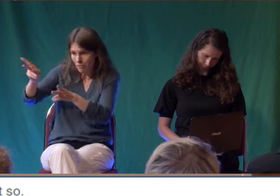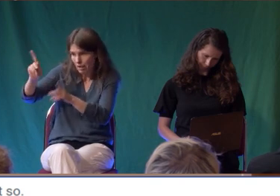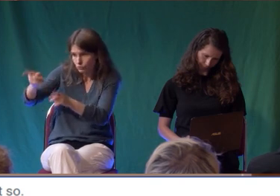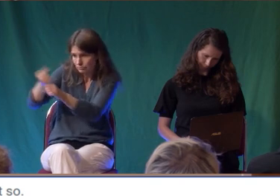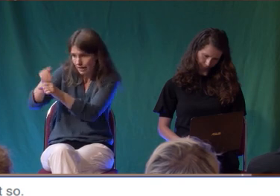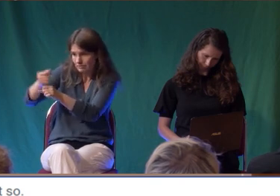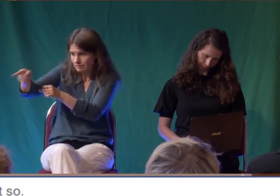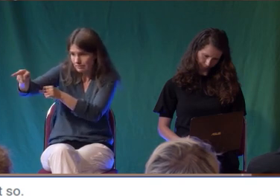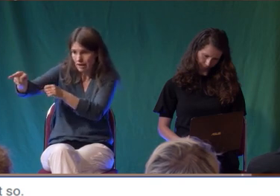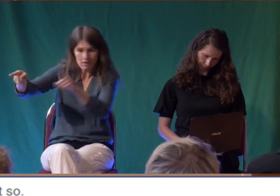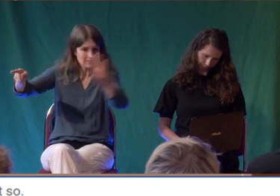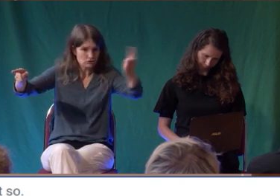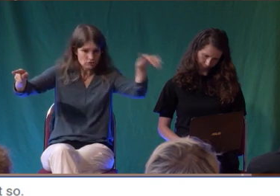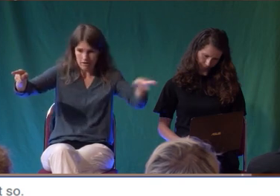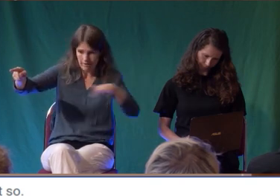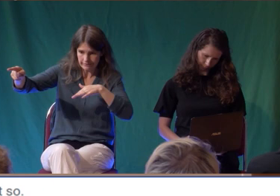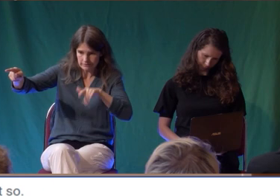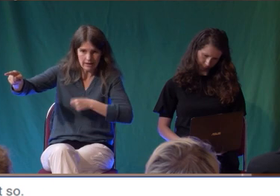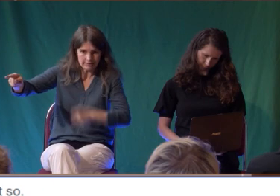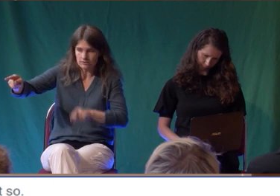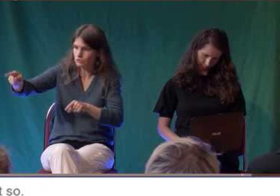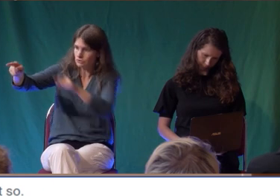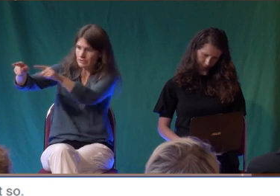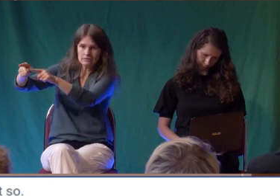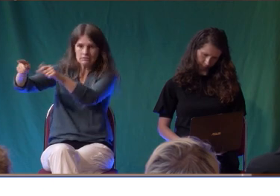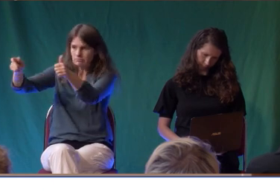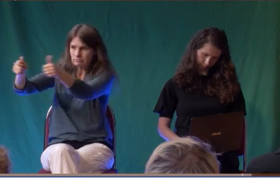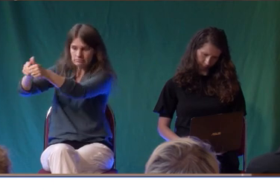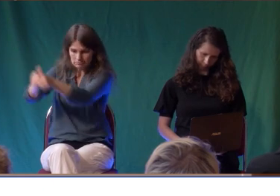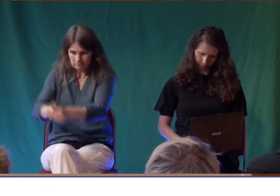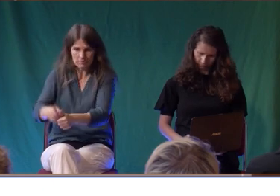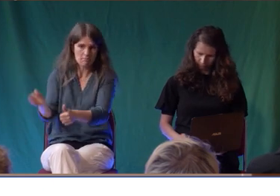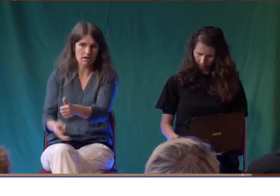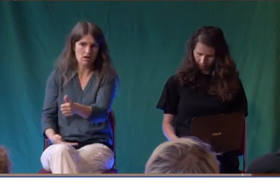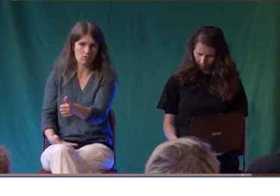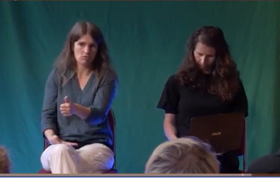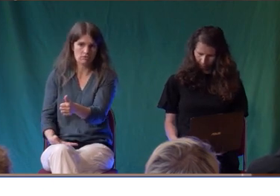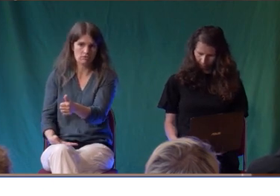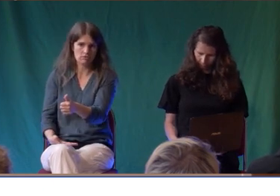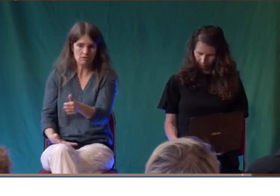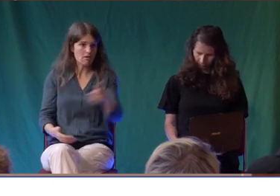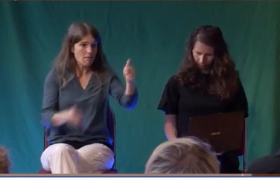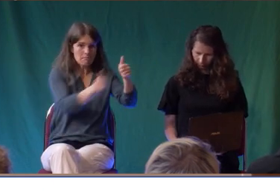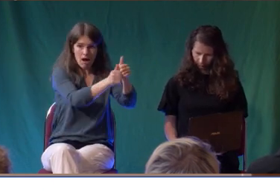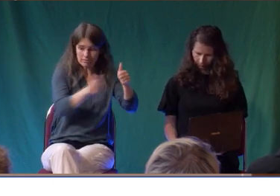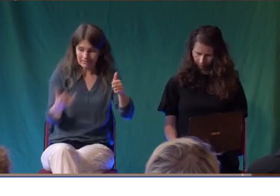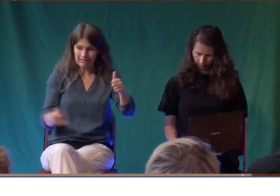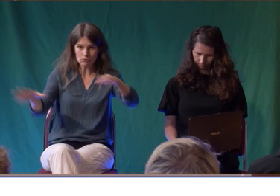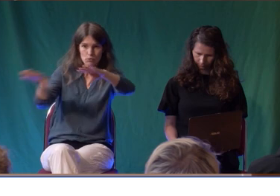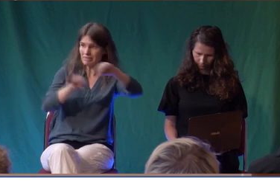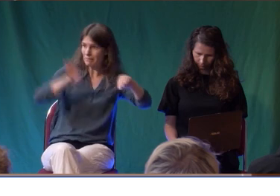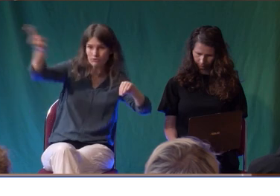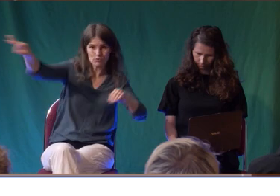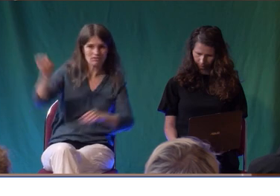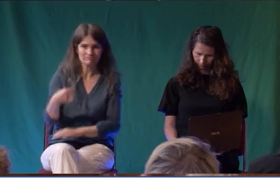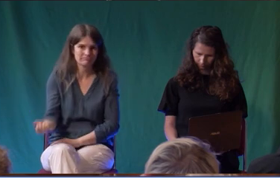in der Familie ohne Behinderung dass die Partnerinnen und Partner und die Kinder das nicht alles mit übernehmen müssen